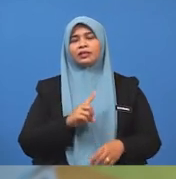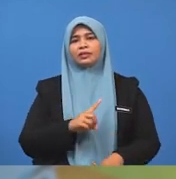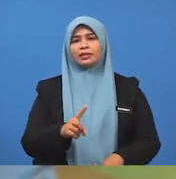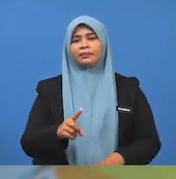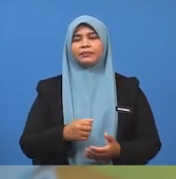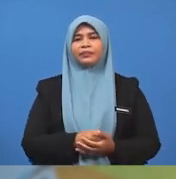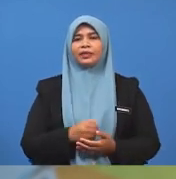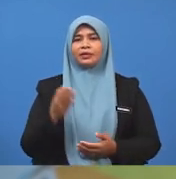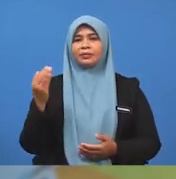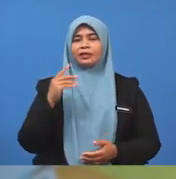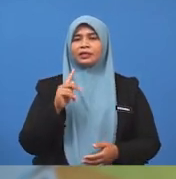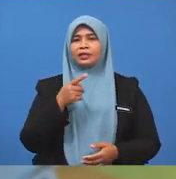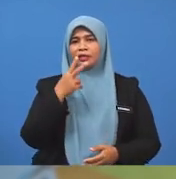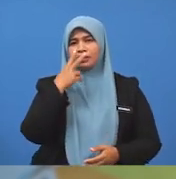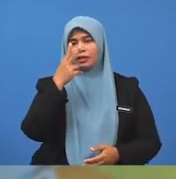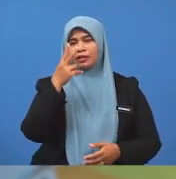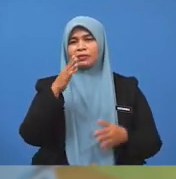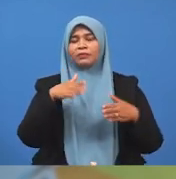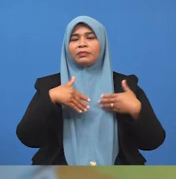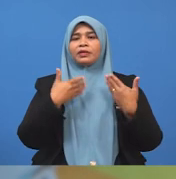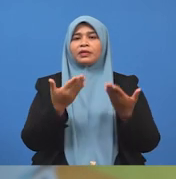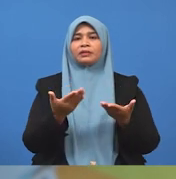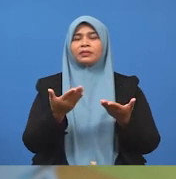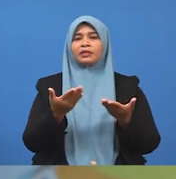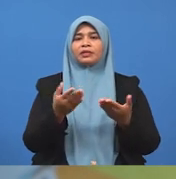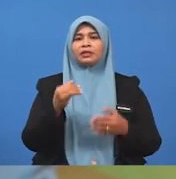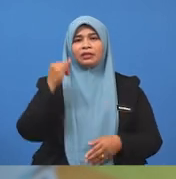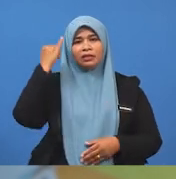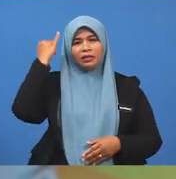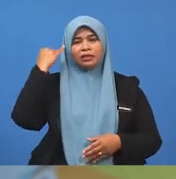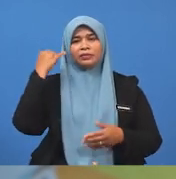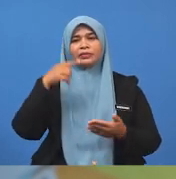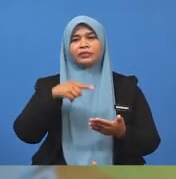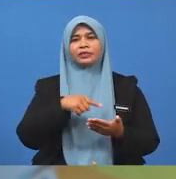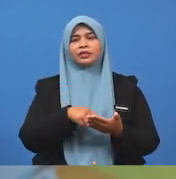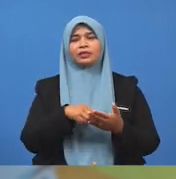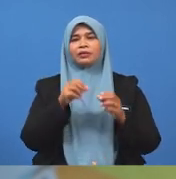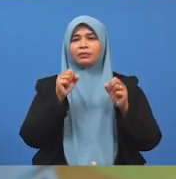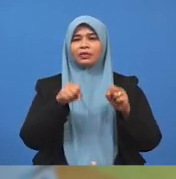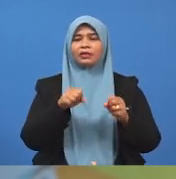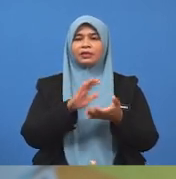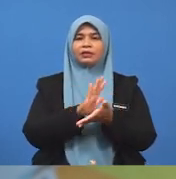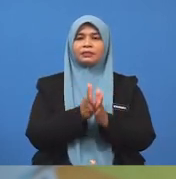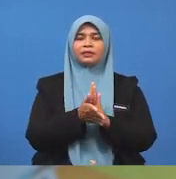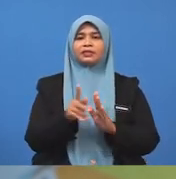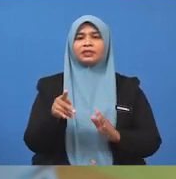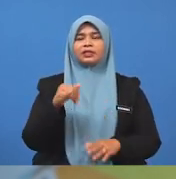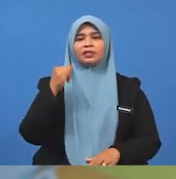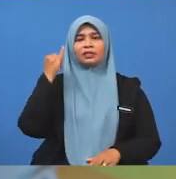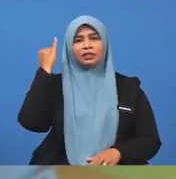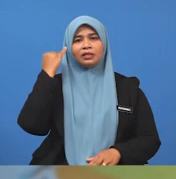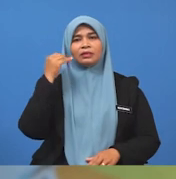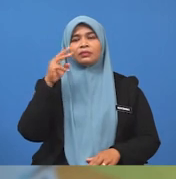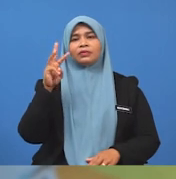Hai Mari kita singkap bagaimana Ilmu Tafsir mampu menjadikan ilmuwan Islam